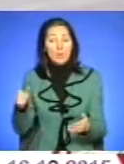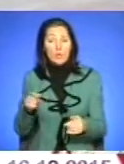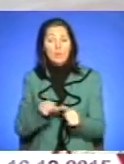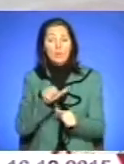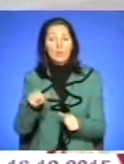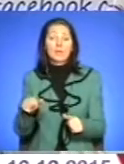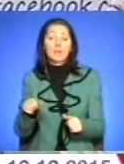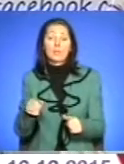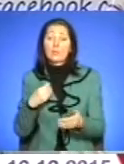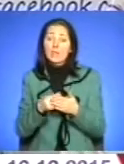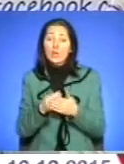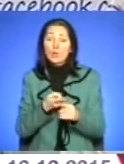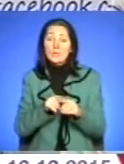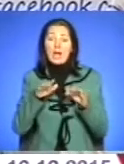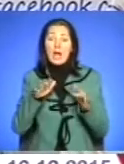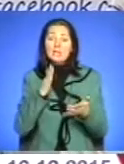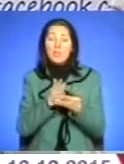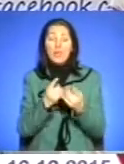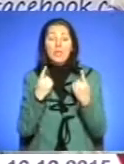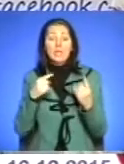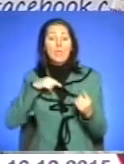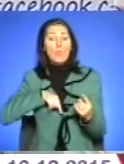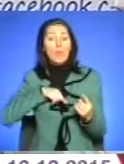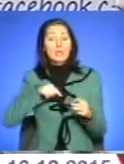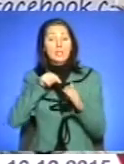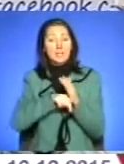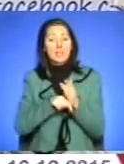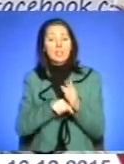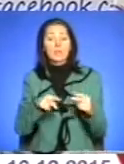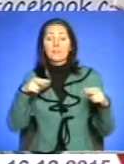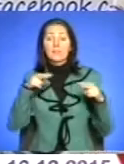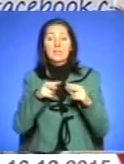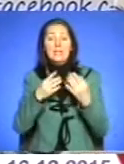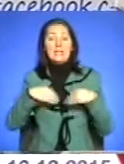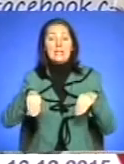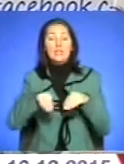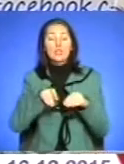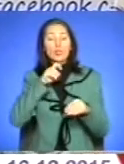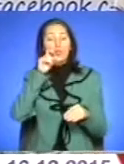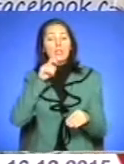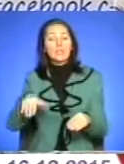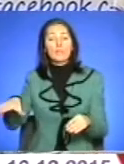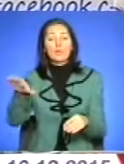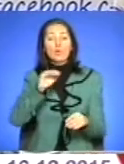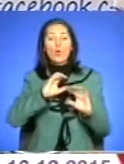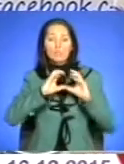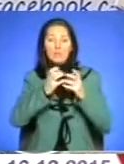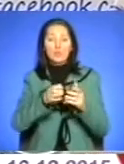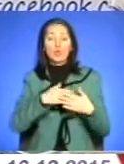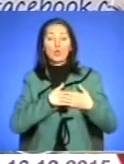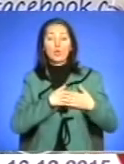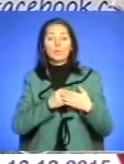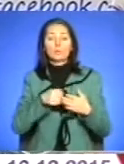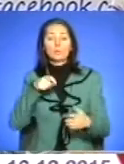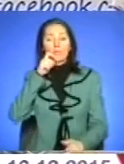моральне значення. Адже вона засвідчує єдність українців всього світу, їх любов до України, вдячність до